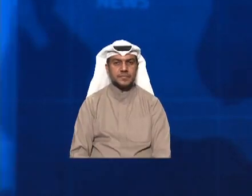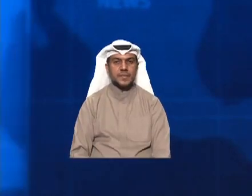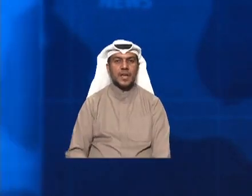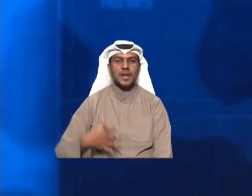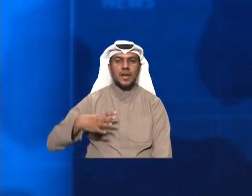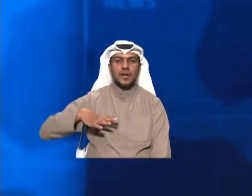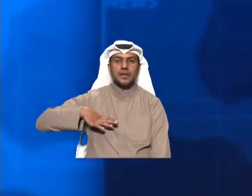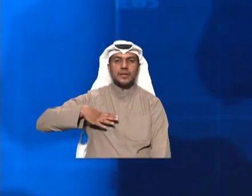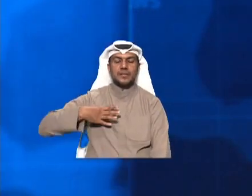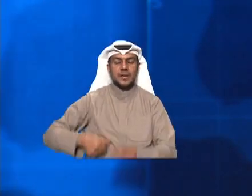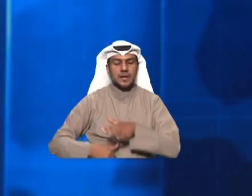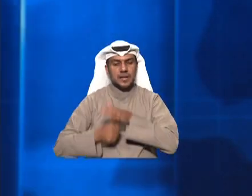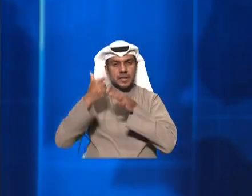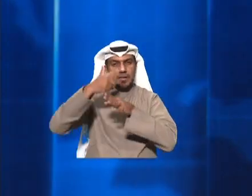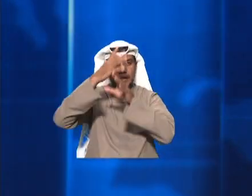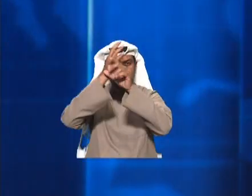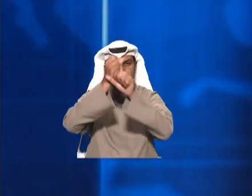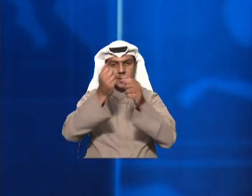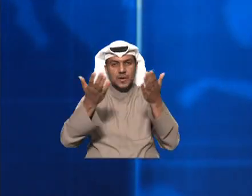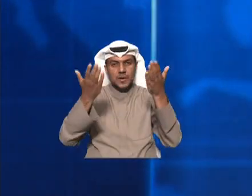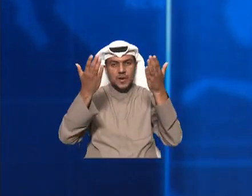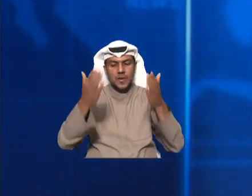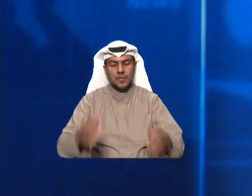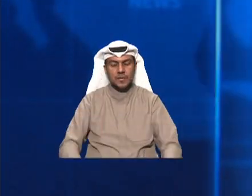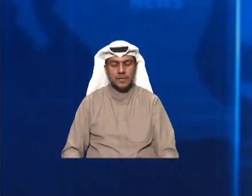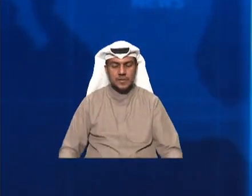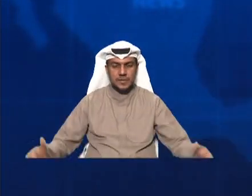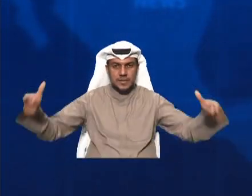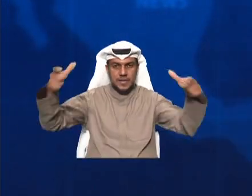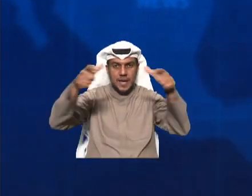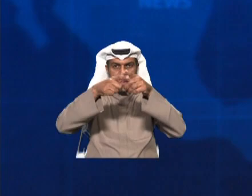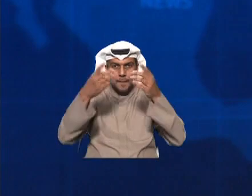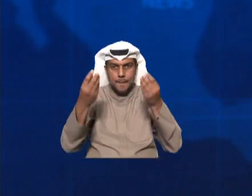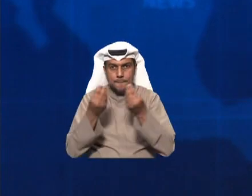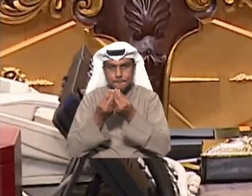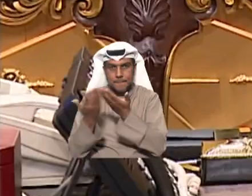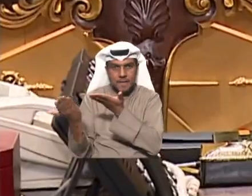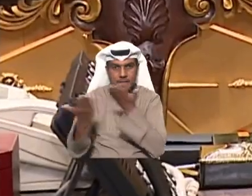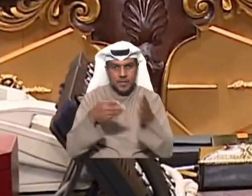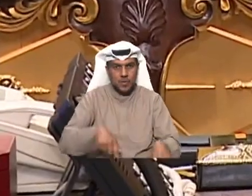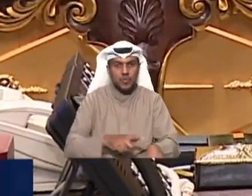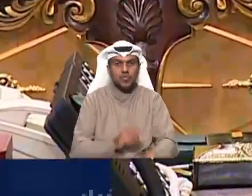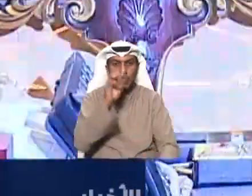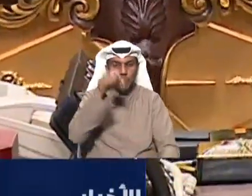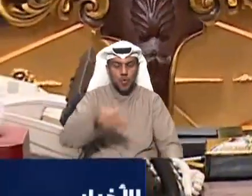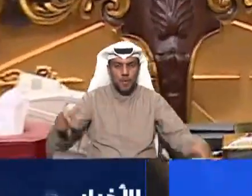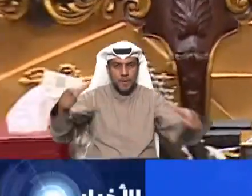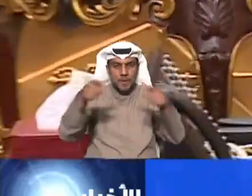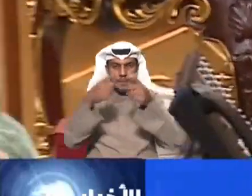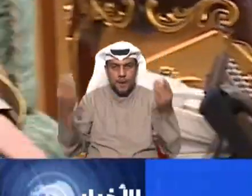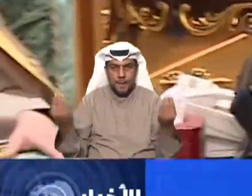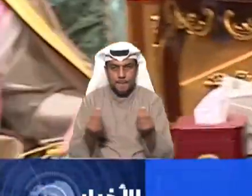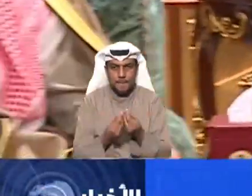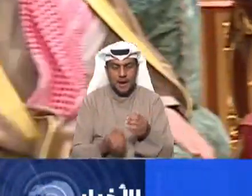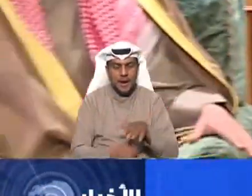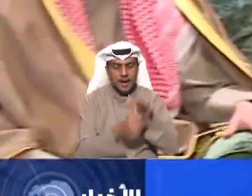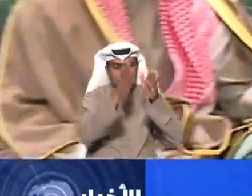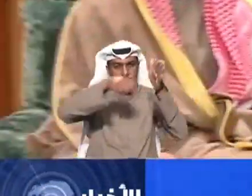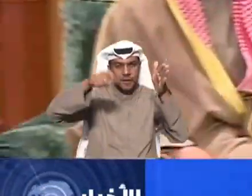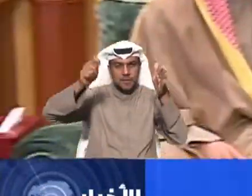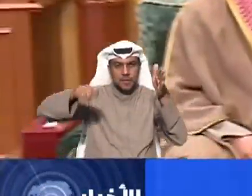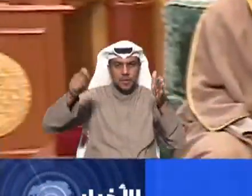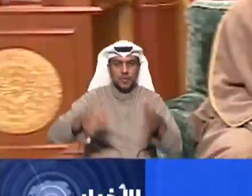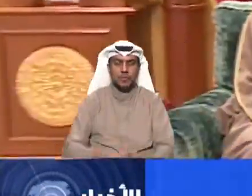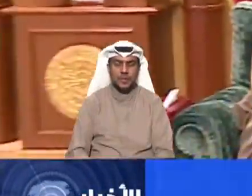استقبل سمو ولي العهد الشيخ مشعل الأحمد الجابر الصباح حفظه الله بقصر بيان صباح اليوم معالي رئيس مجلس الأمة مرزوق